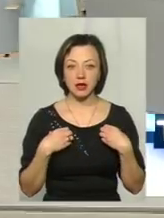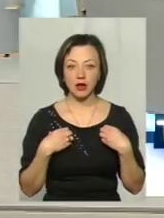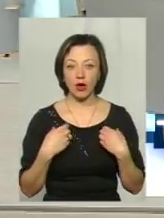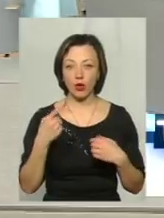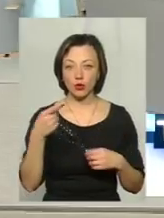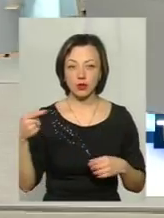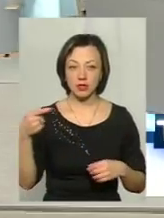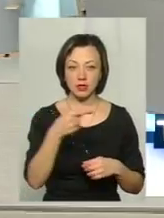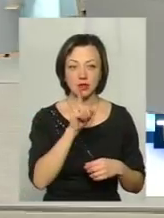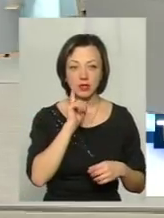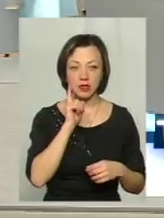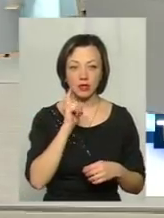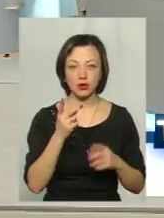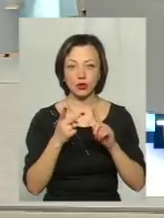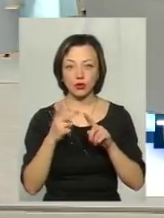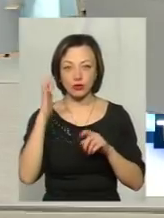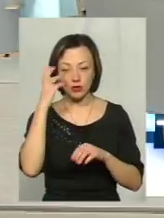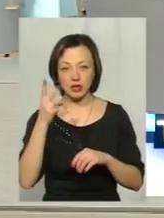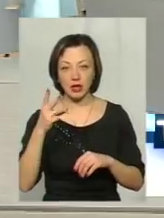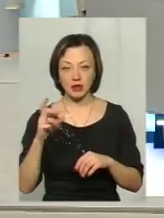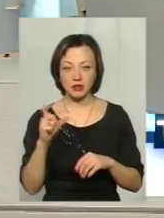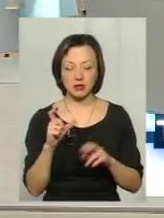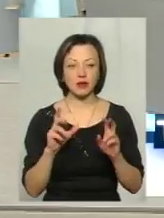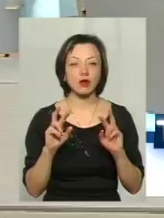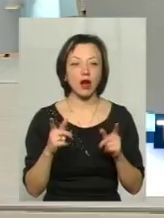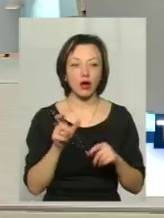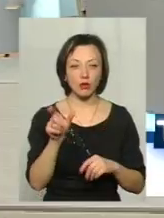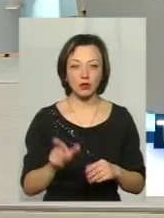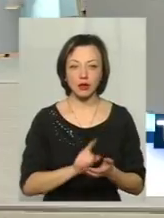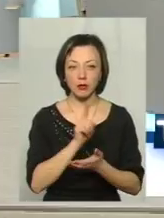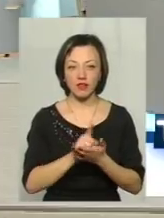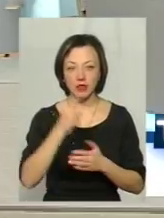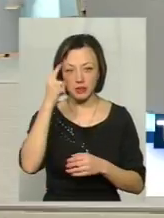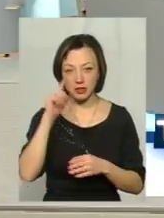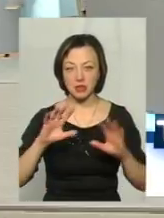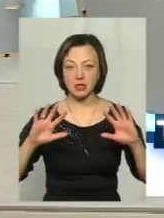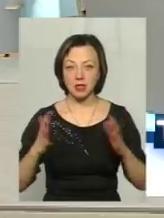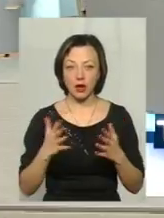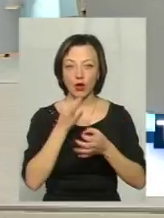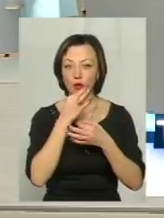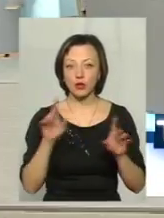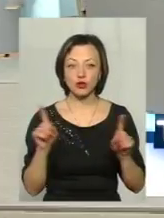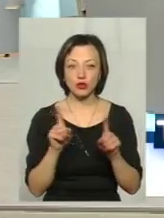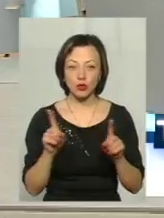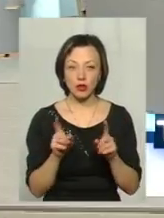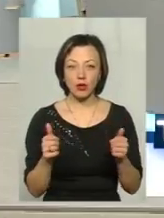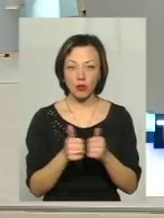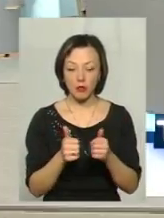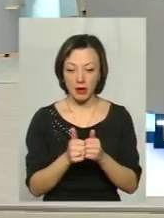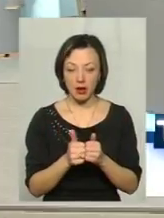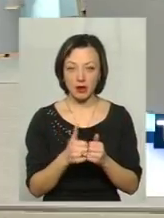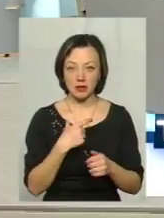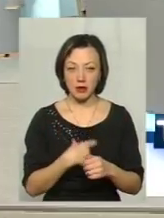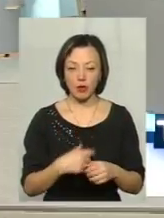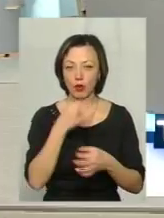одну стрілочку зелену, другу чорну, третю синю. Як? Людина повинна знати. Сталося. Любе, що знаходиться в неї під руками,